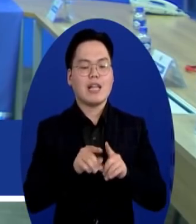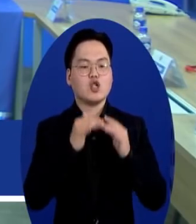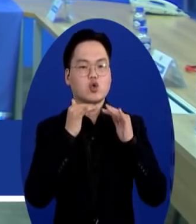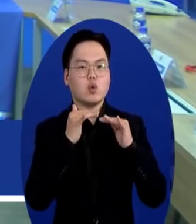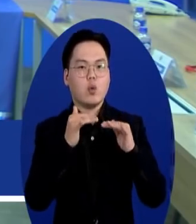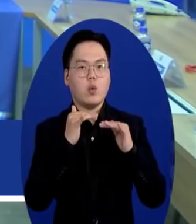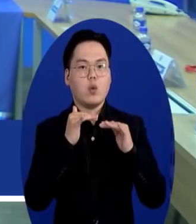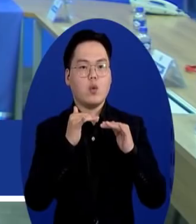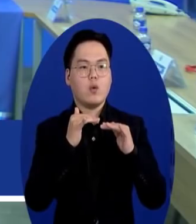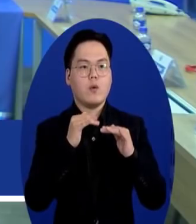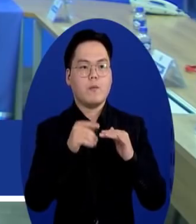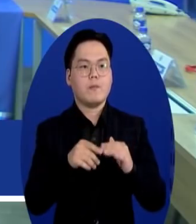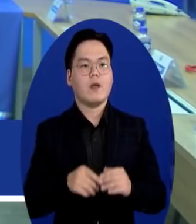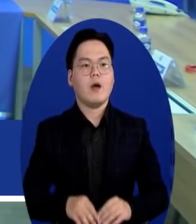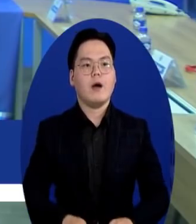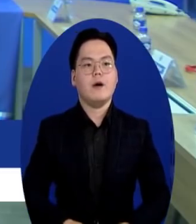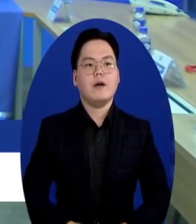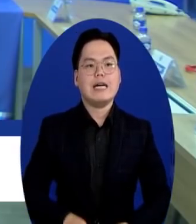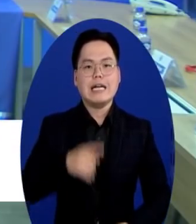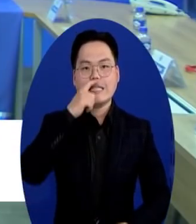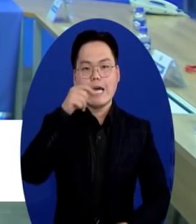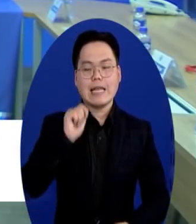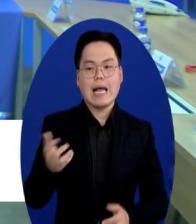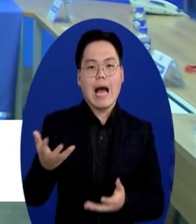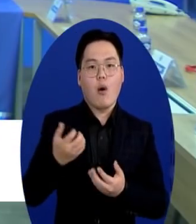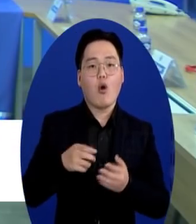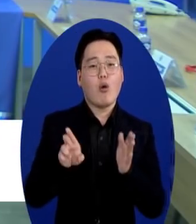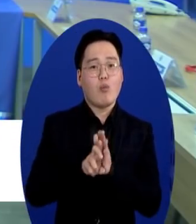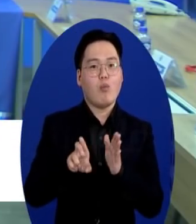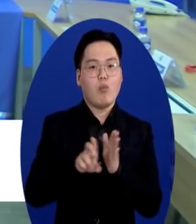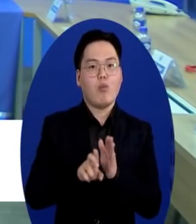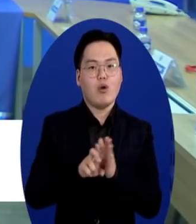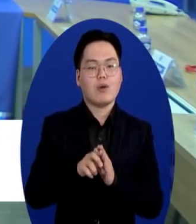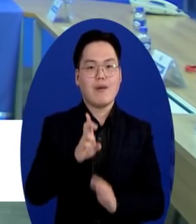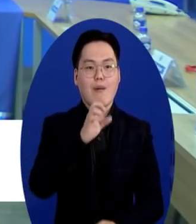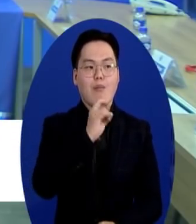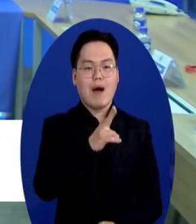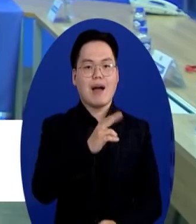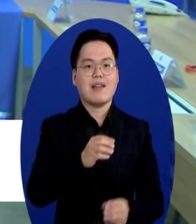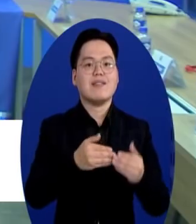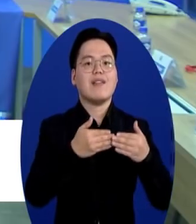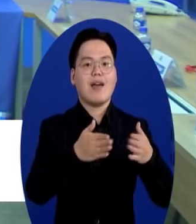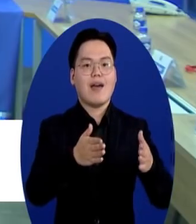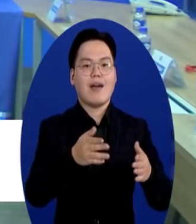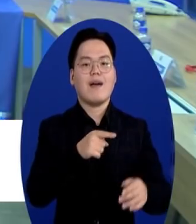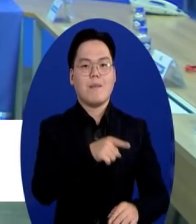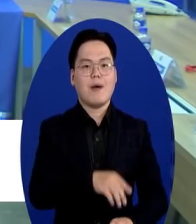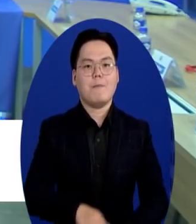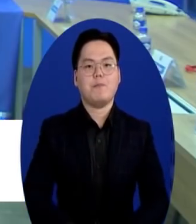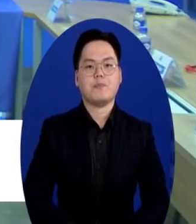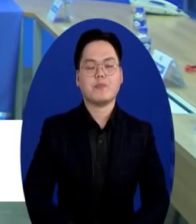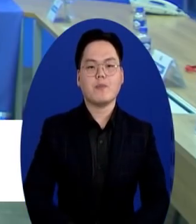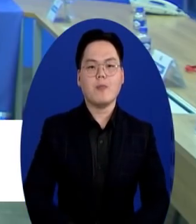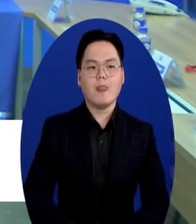хэмжээний үнэлэмжнүүдээр үнэлж одоо цалин урамшуул авах энэ боломжийг банк маань ингэж нээж өгч байгаараа давуу талтай. А